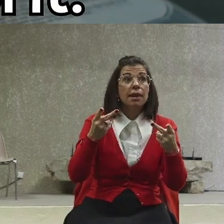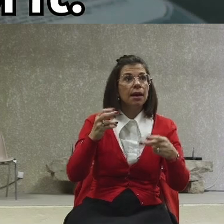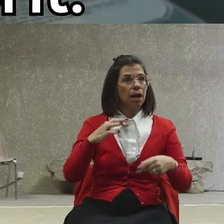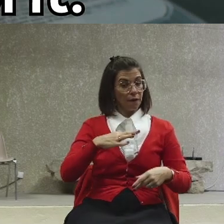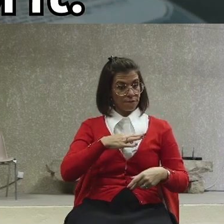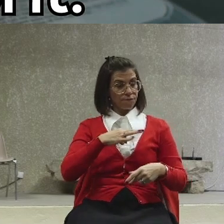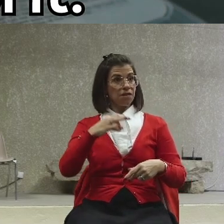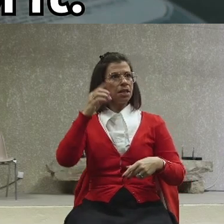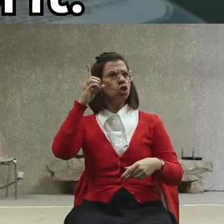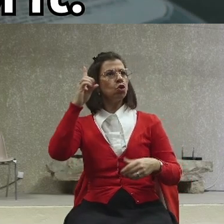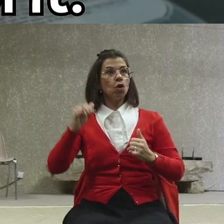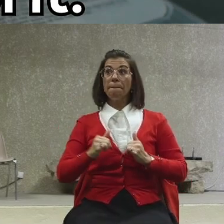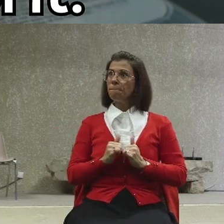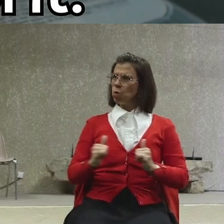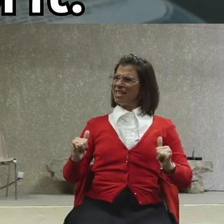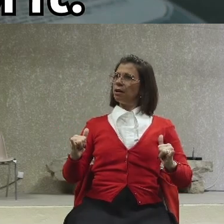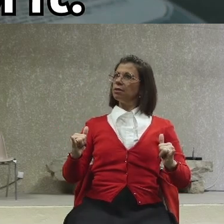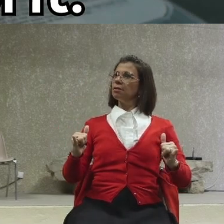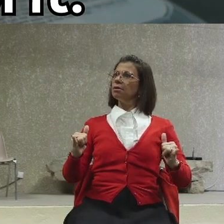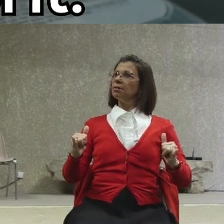craindre. Amen.